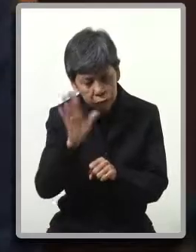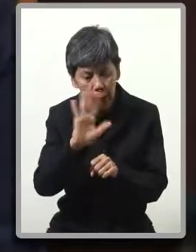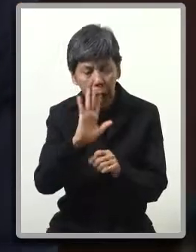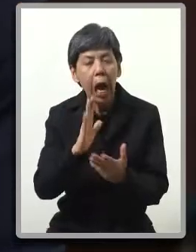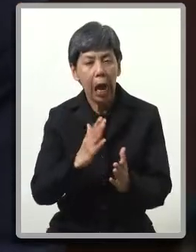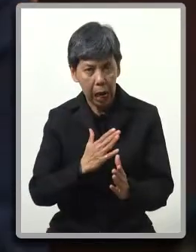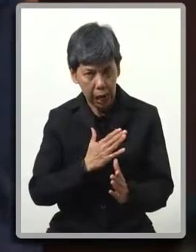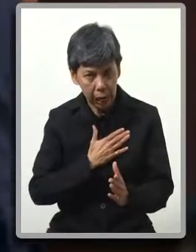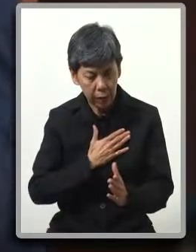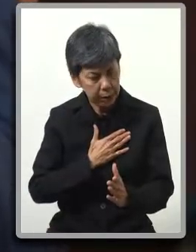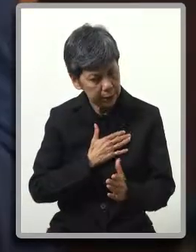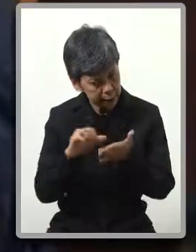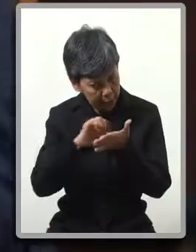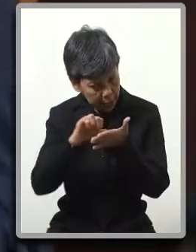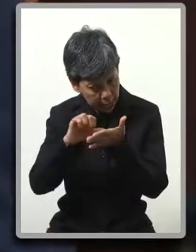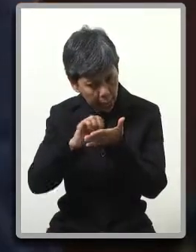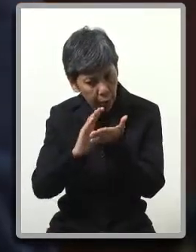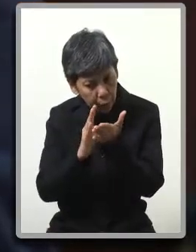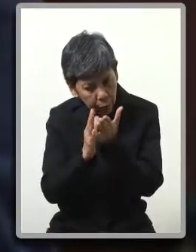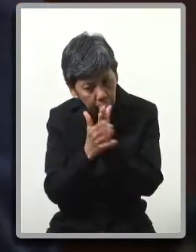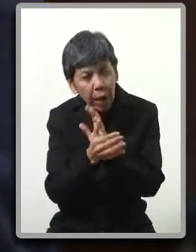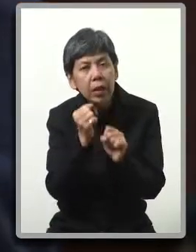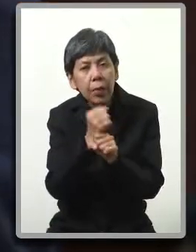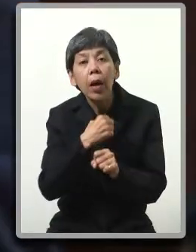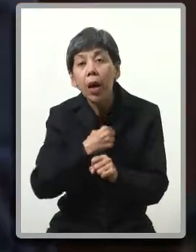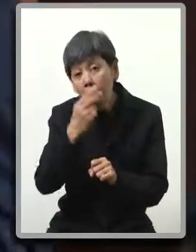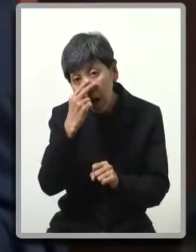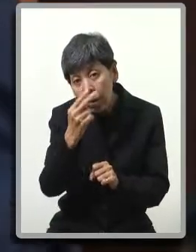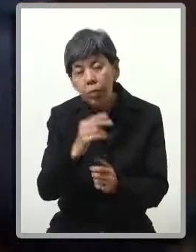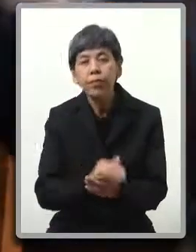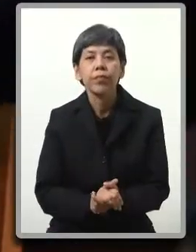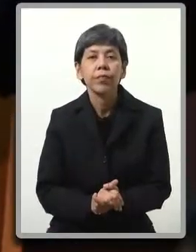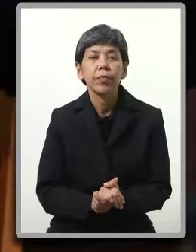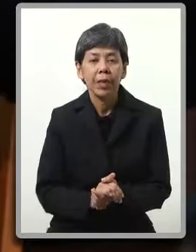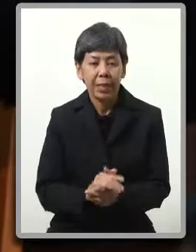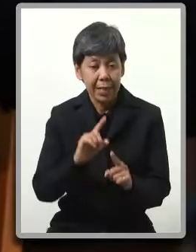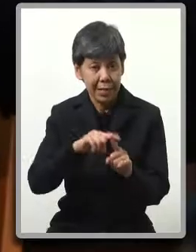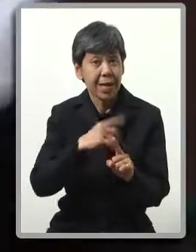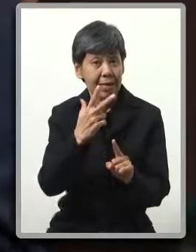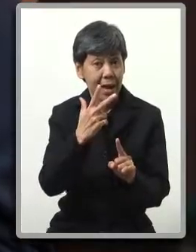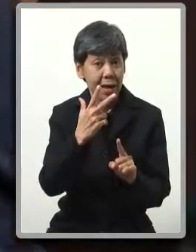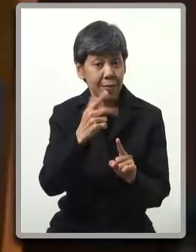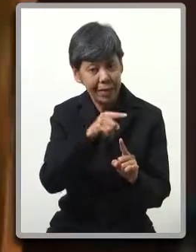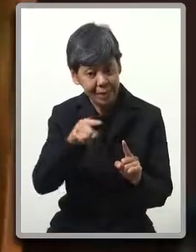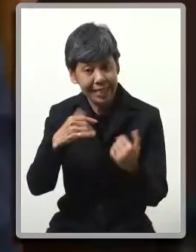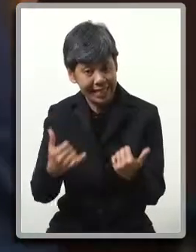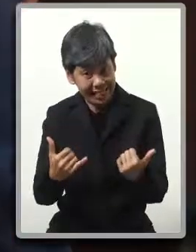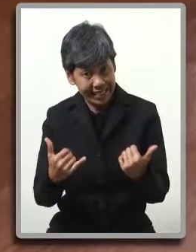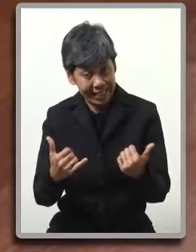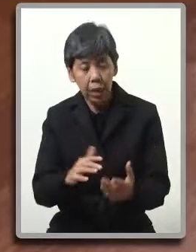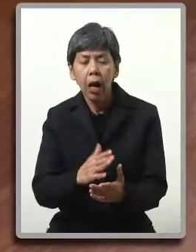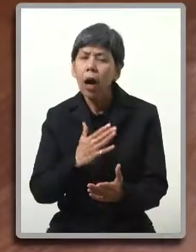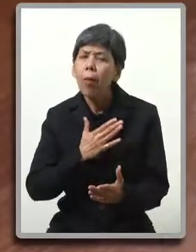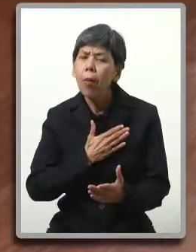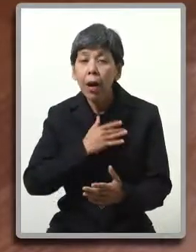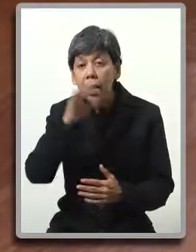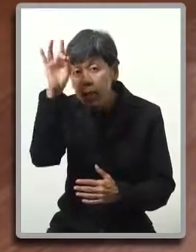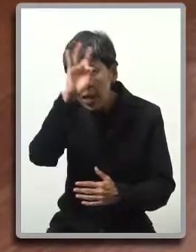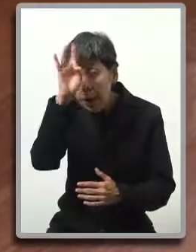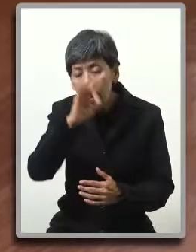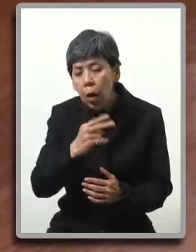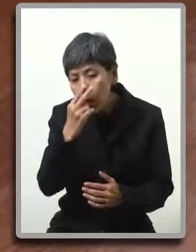ได้ไปตีเขานะครับ ครับ ผมจะปรับปรุงเขาท่านดูสิครับหลังจากเดือนมีนาจนถึงปัจจุบันนี ้ครับ ผ